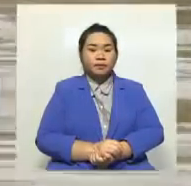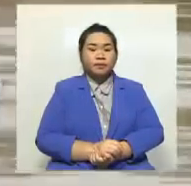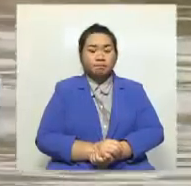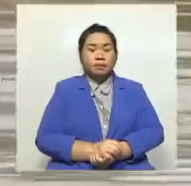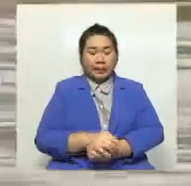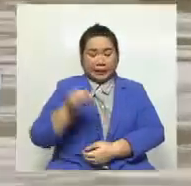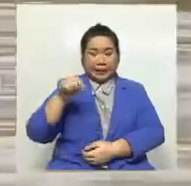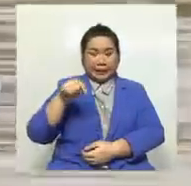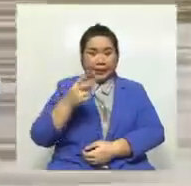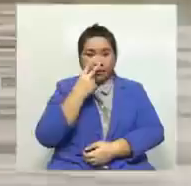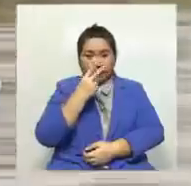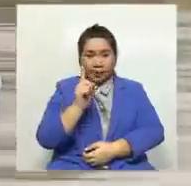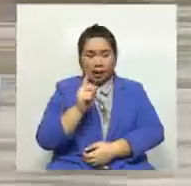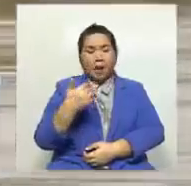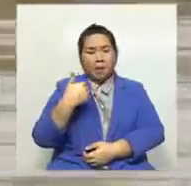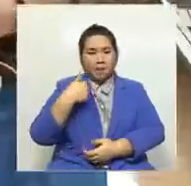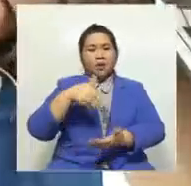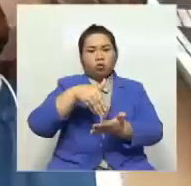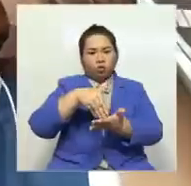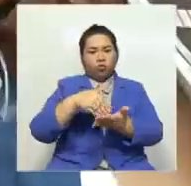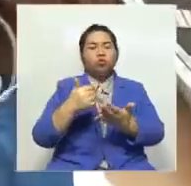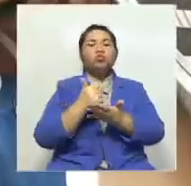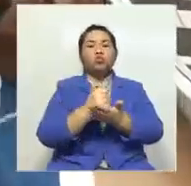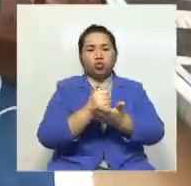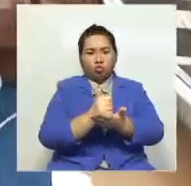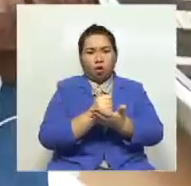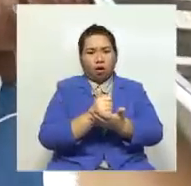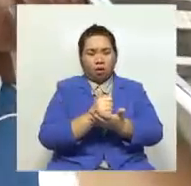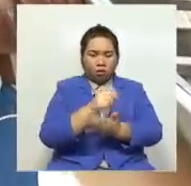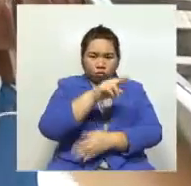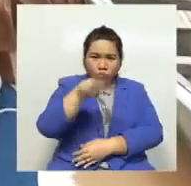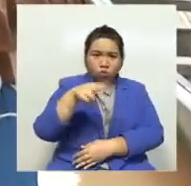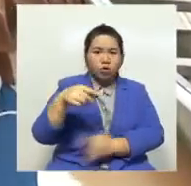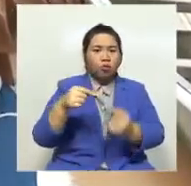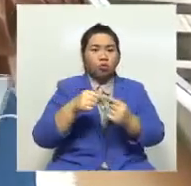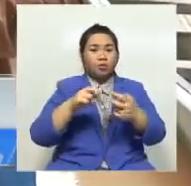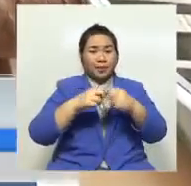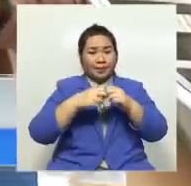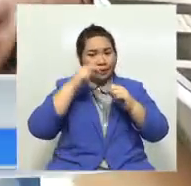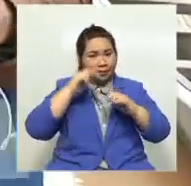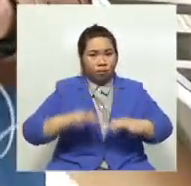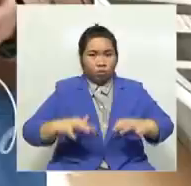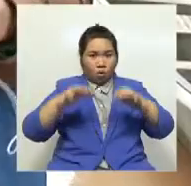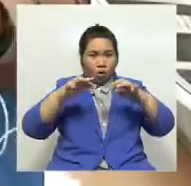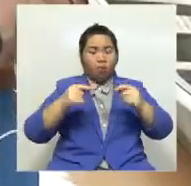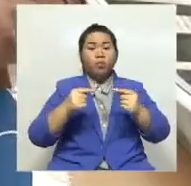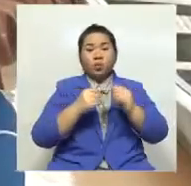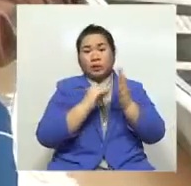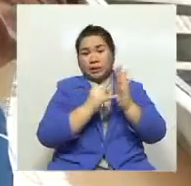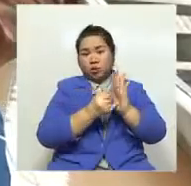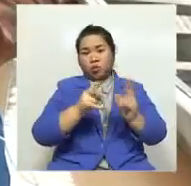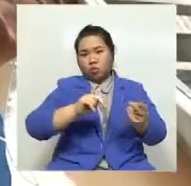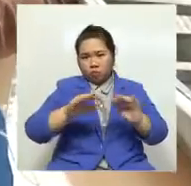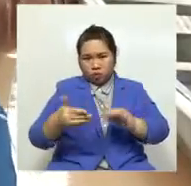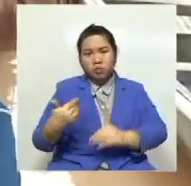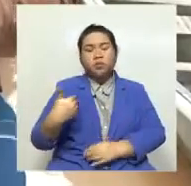โดยจุดนี้นะคะก็มีศูนย์ประสานงานเฝ้าระวังในเรื่องของน้ำท่วมด้วยค่ะในทางการจังหวัดนครพนมนะค